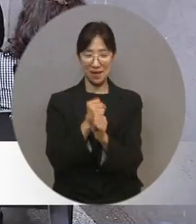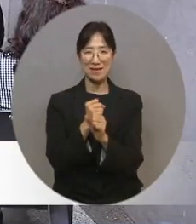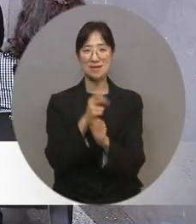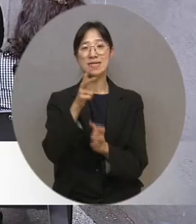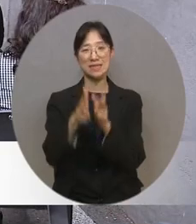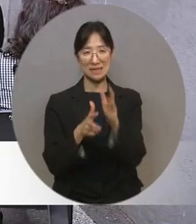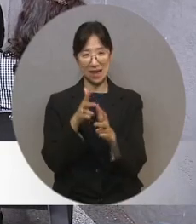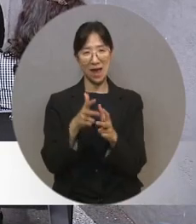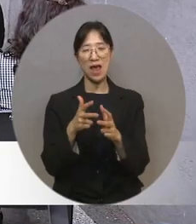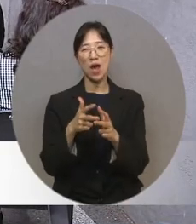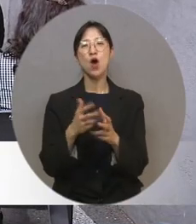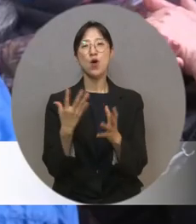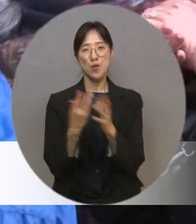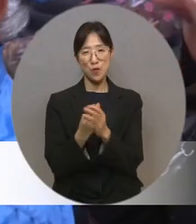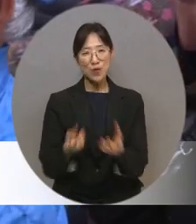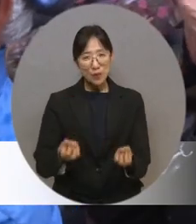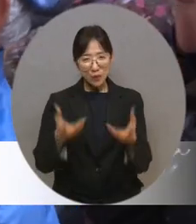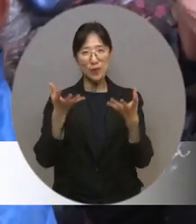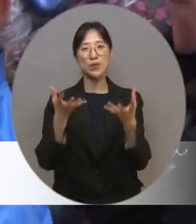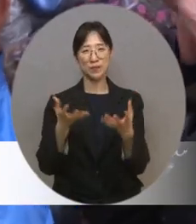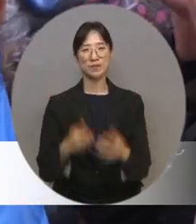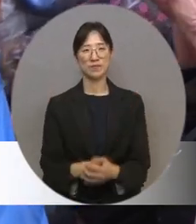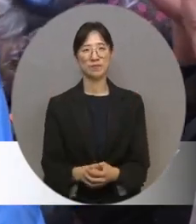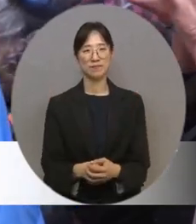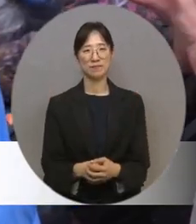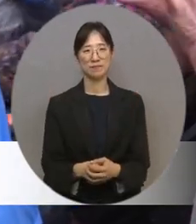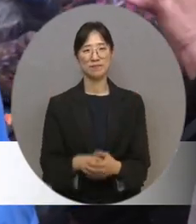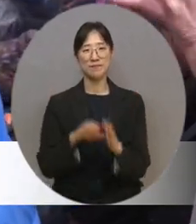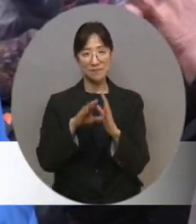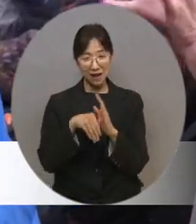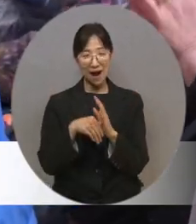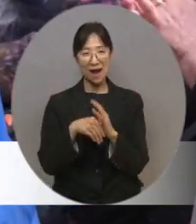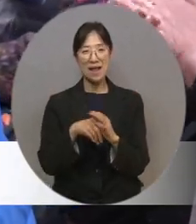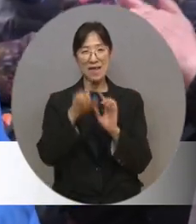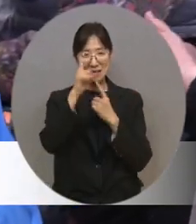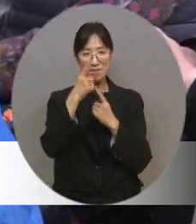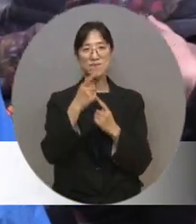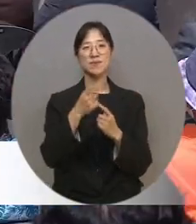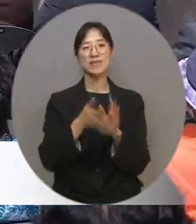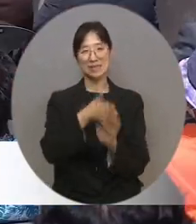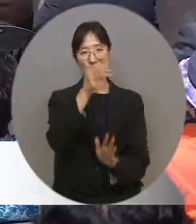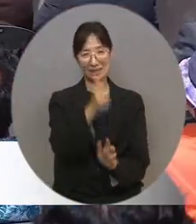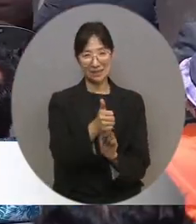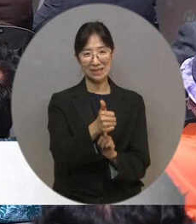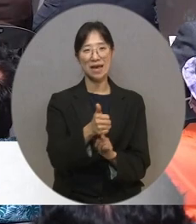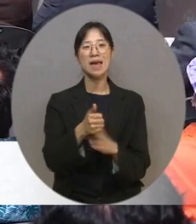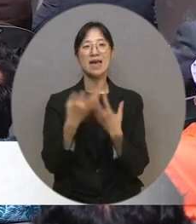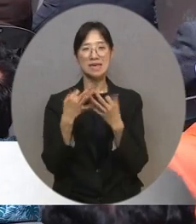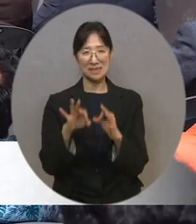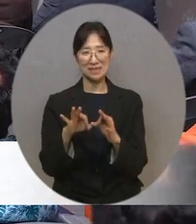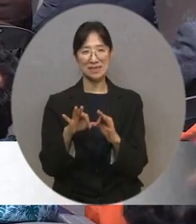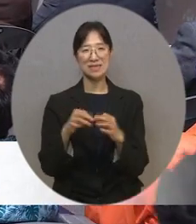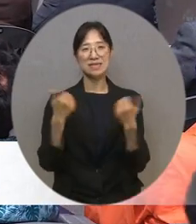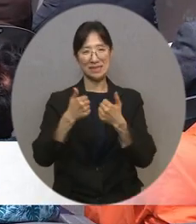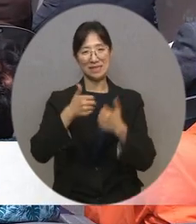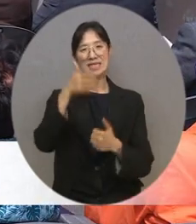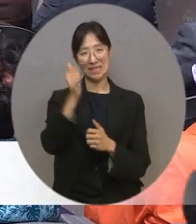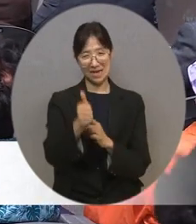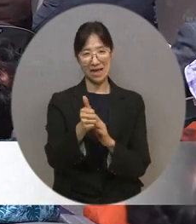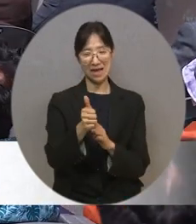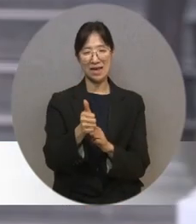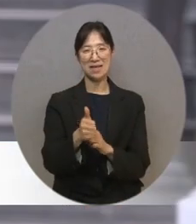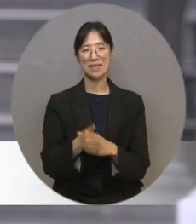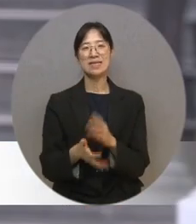조성사업 준공식이 열렸습니다. 준공식에는 이범석 청주시장과 김병국 청주시의회 이장을